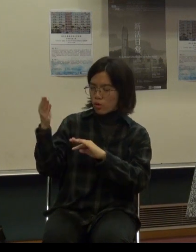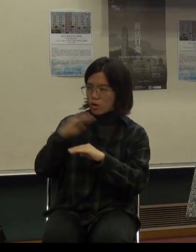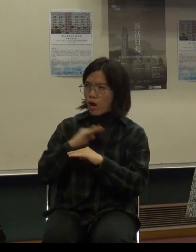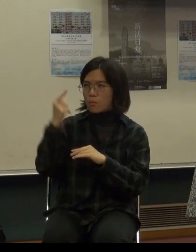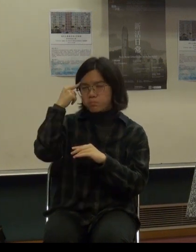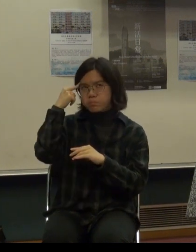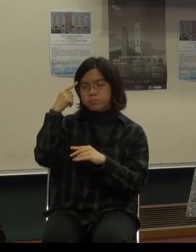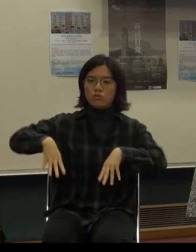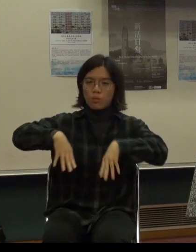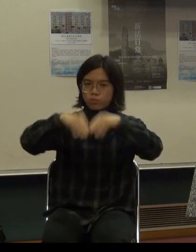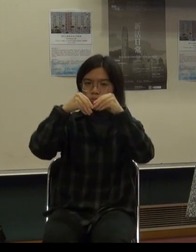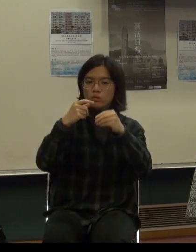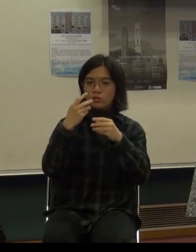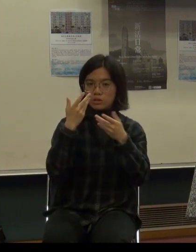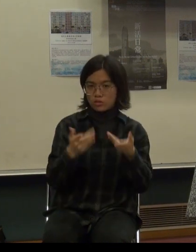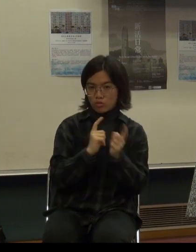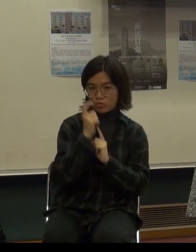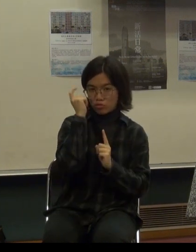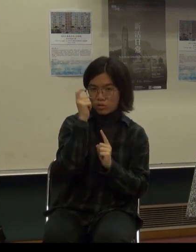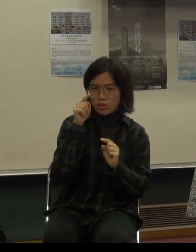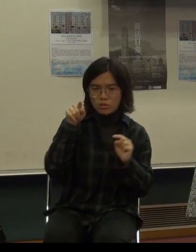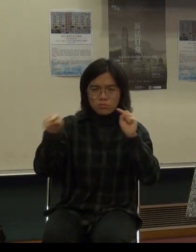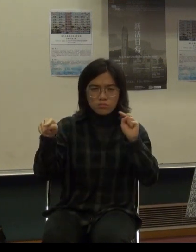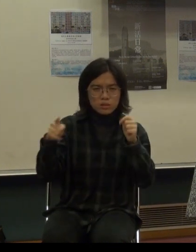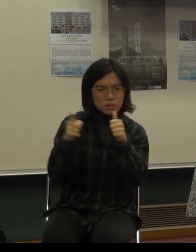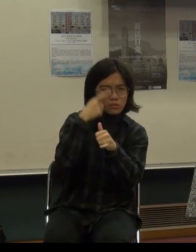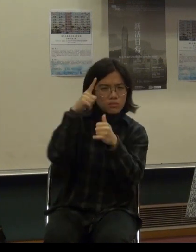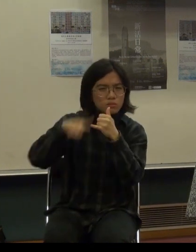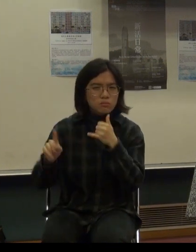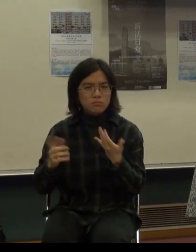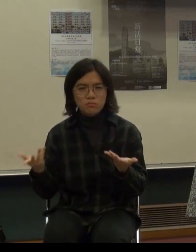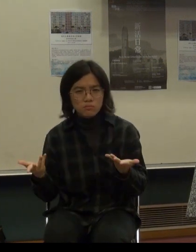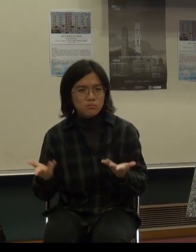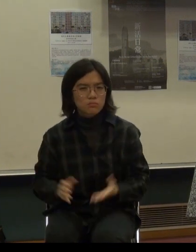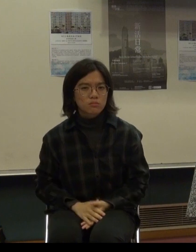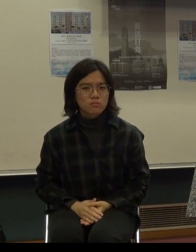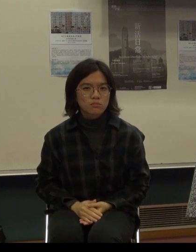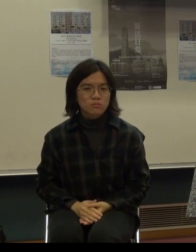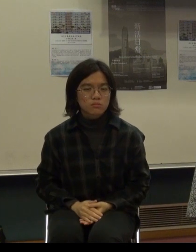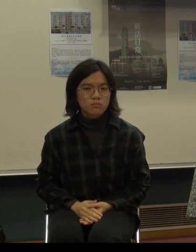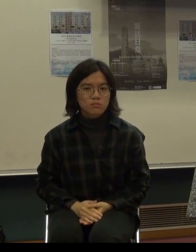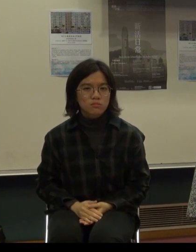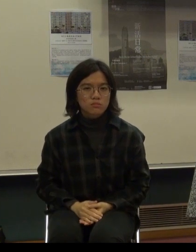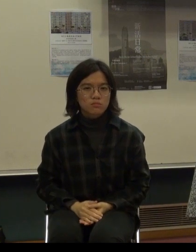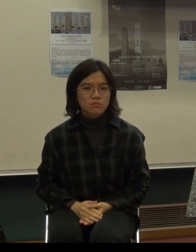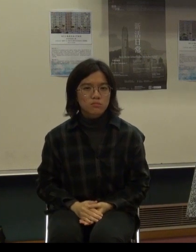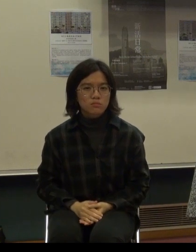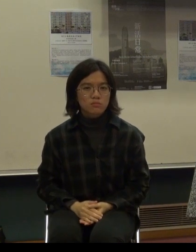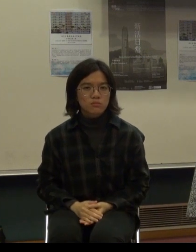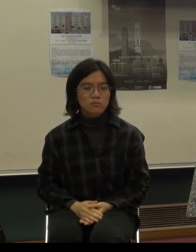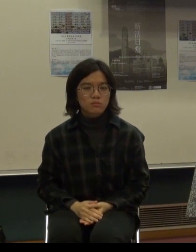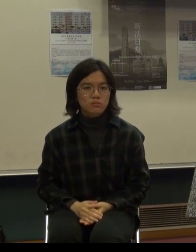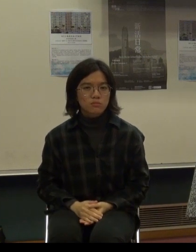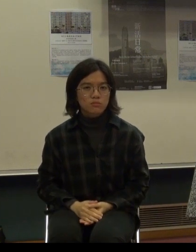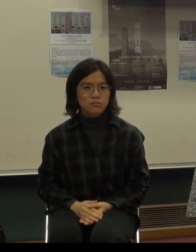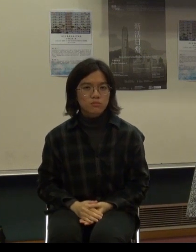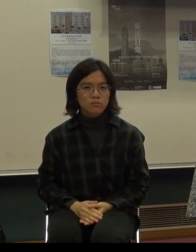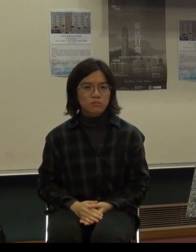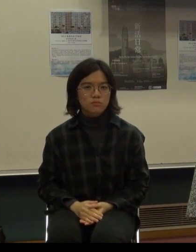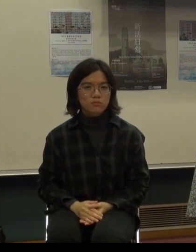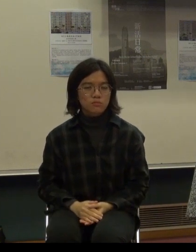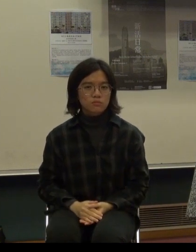格，我哋叫做現代主義咧？嗱，我想問兩個簡單啲嘅。東西可以清楚啲